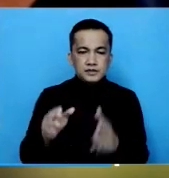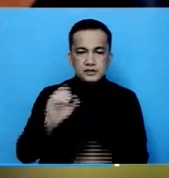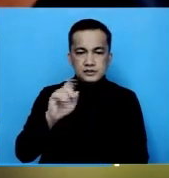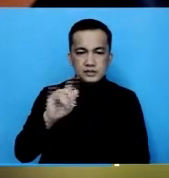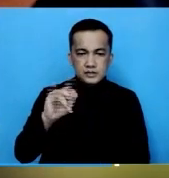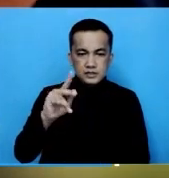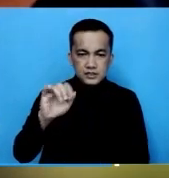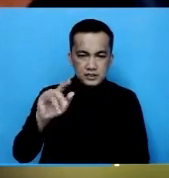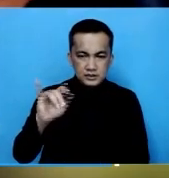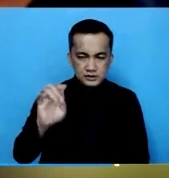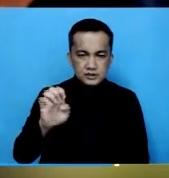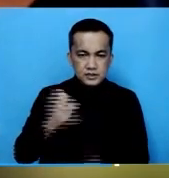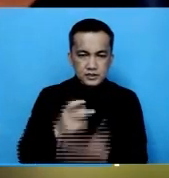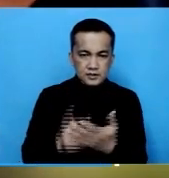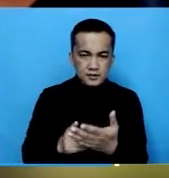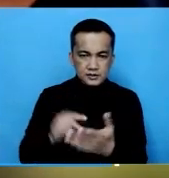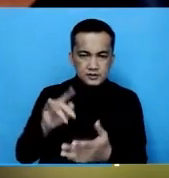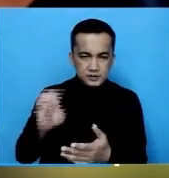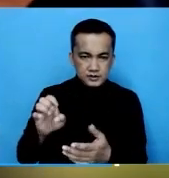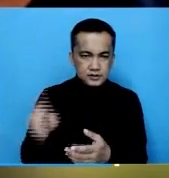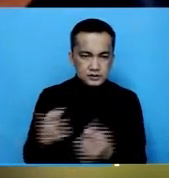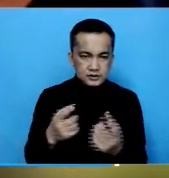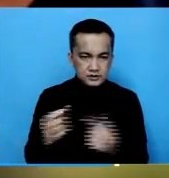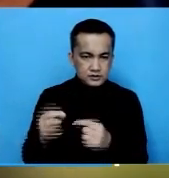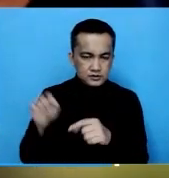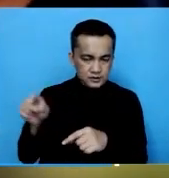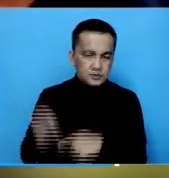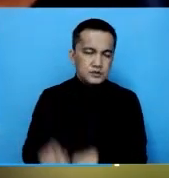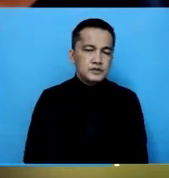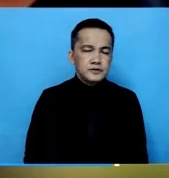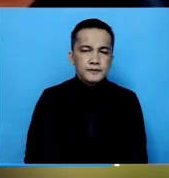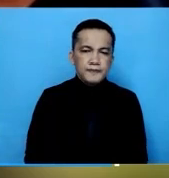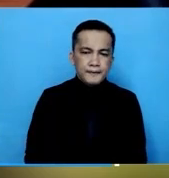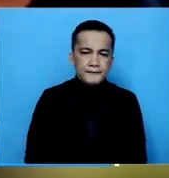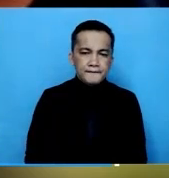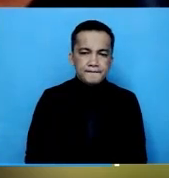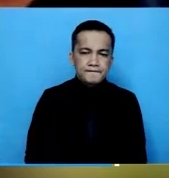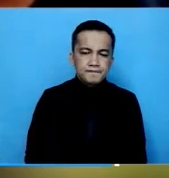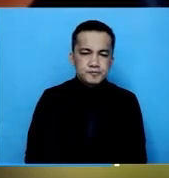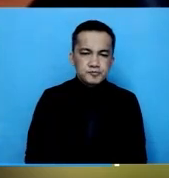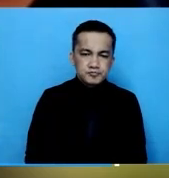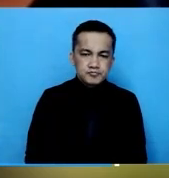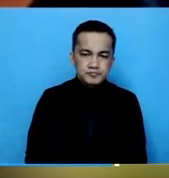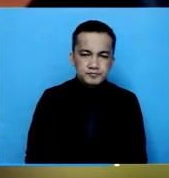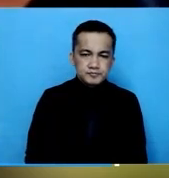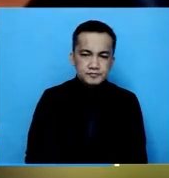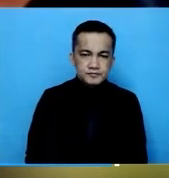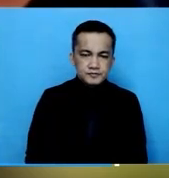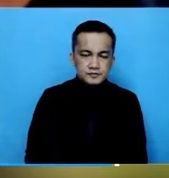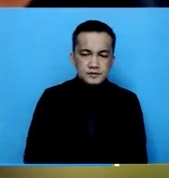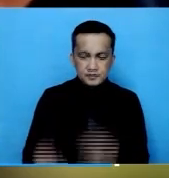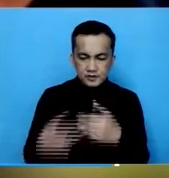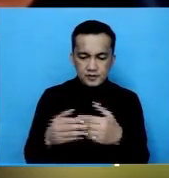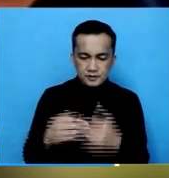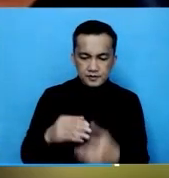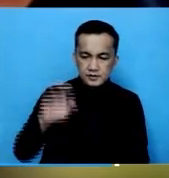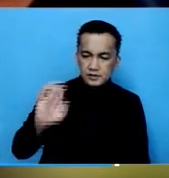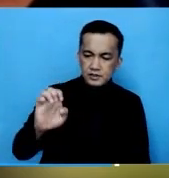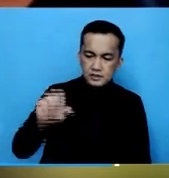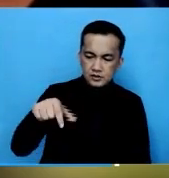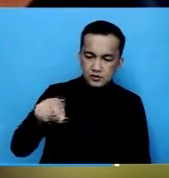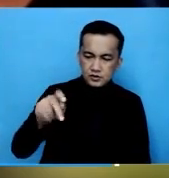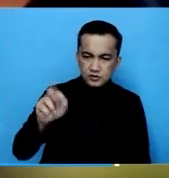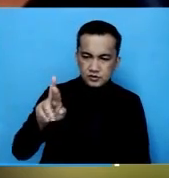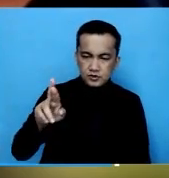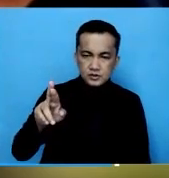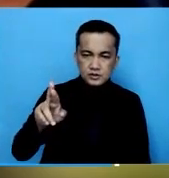yung parts ng space station nila ay ginagawa dito. So dahil ito yung pinakamalapit sa equator na launch site ng China,